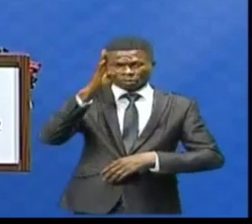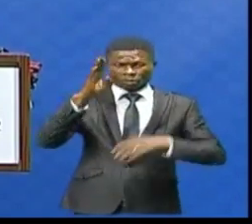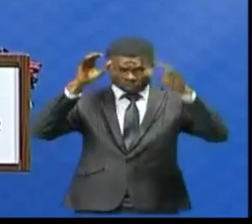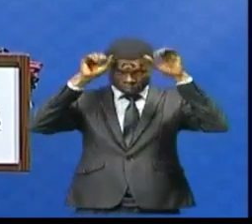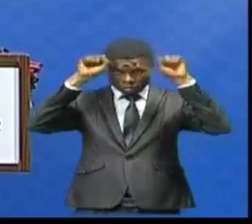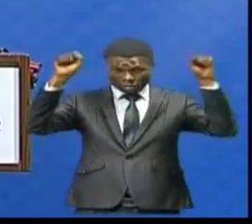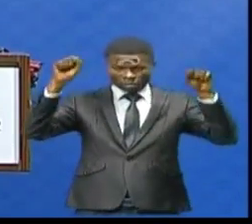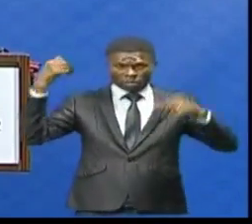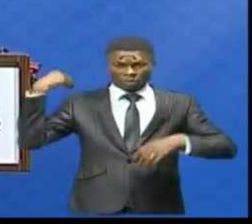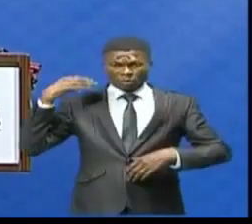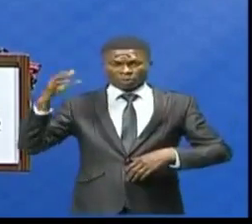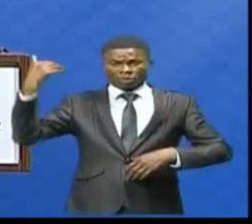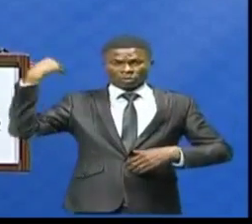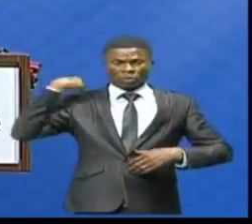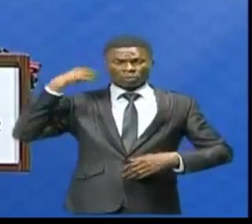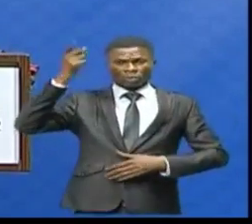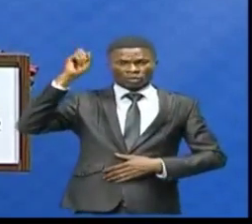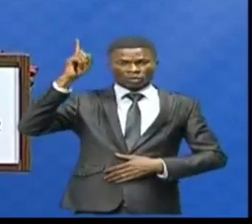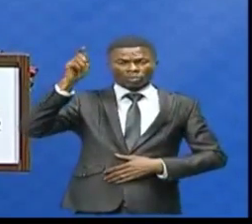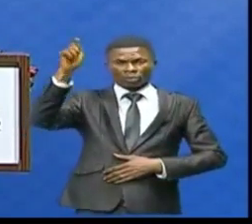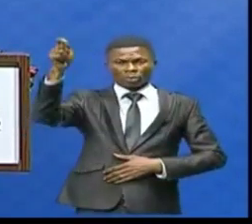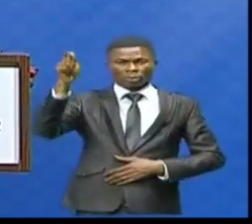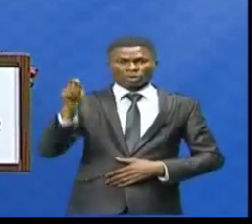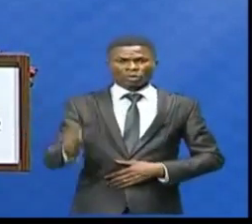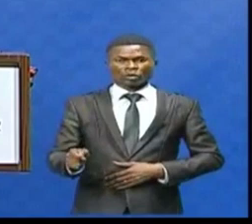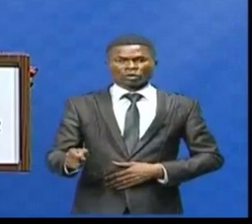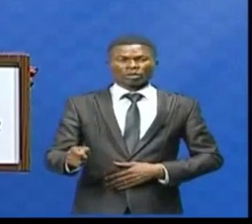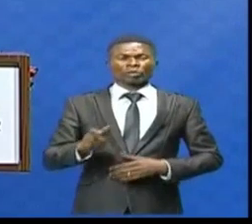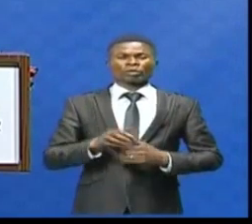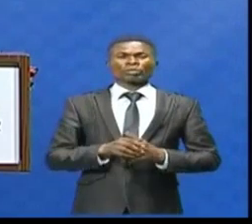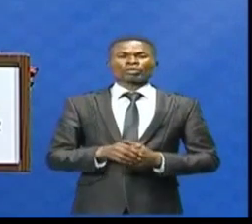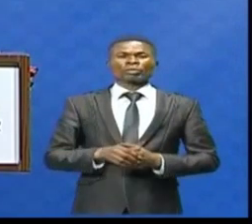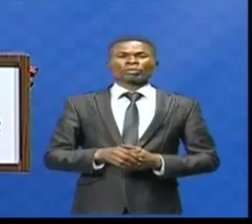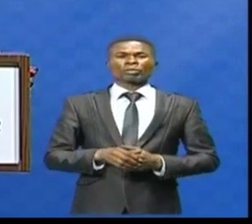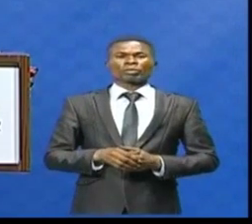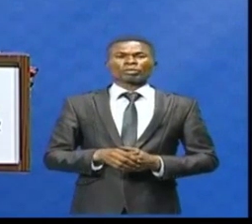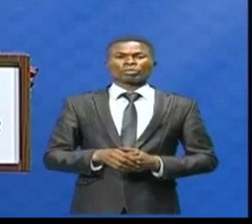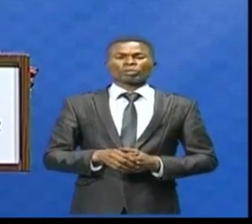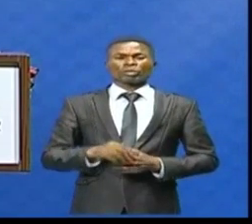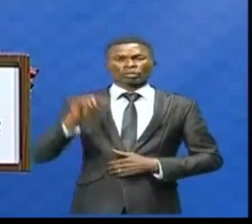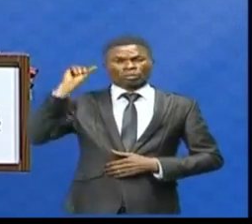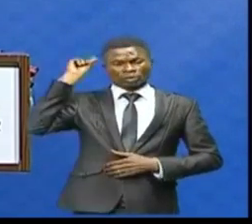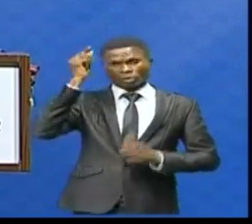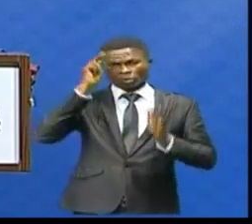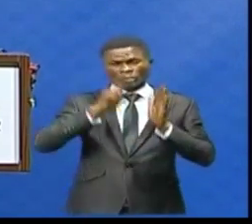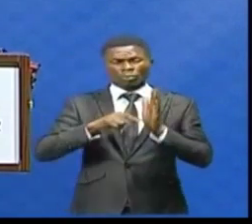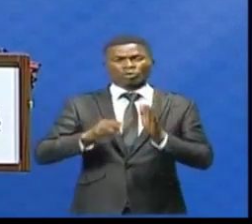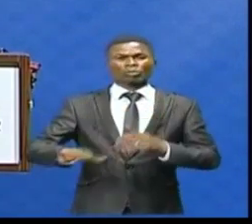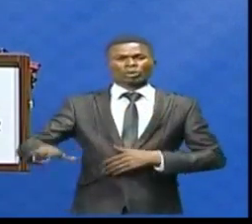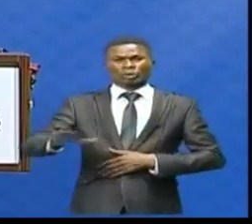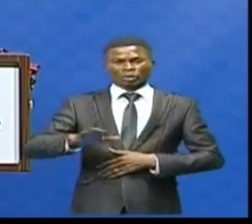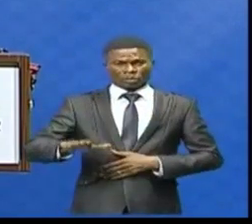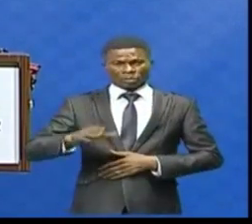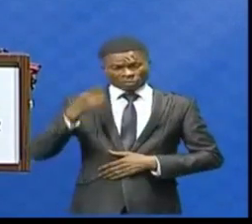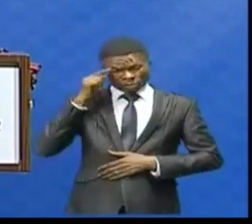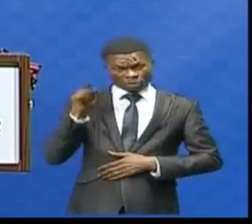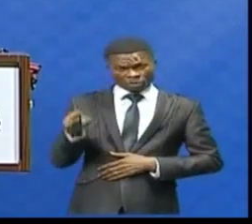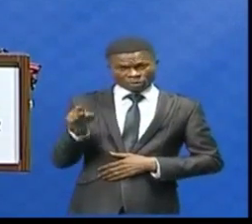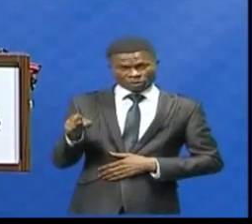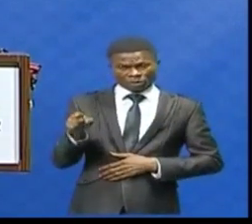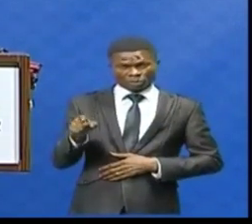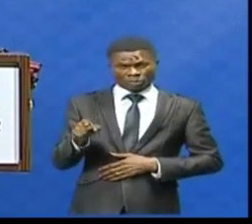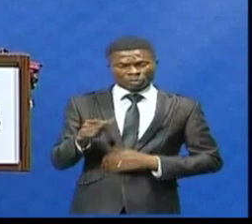chef de l'État commandant suprême des forces armées les gouvernements de la République quant à lui